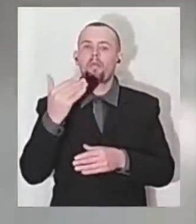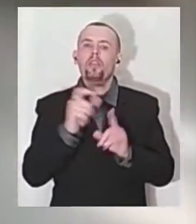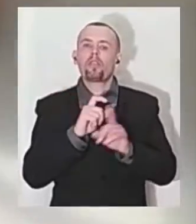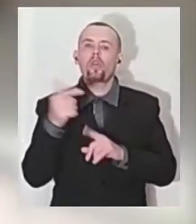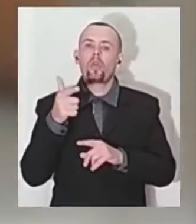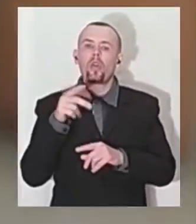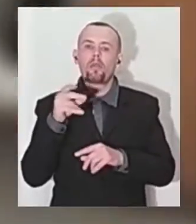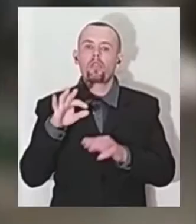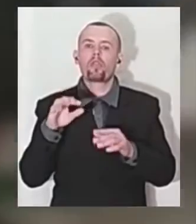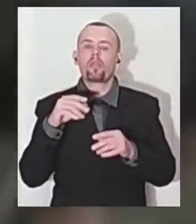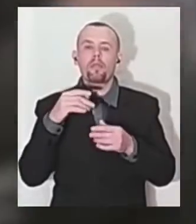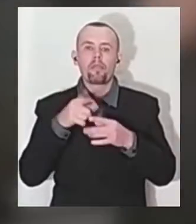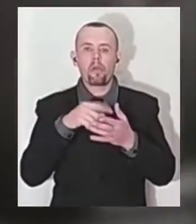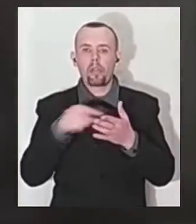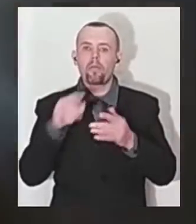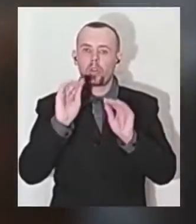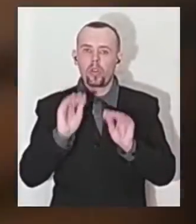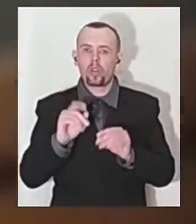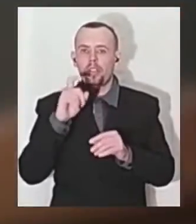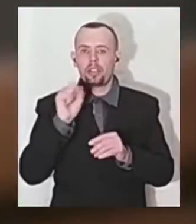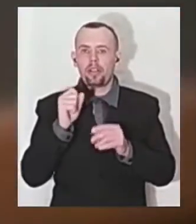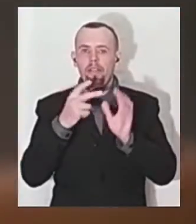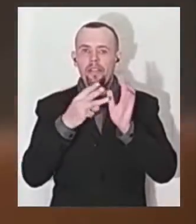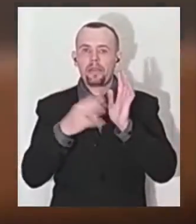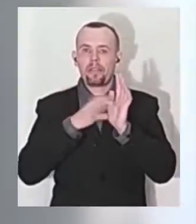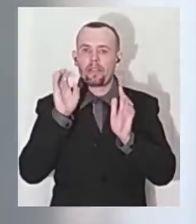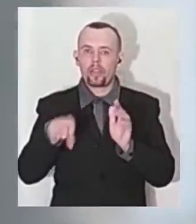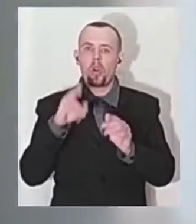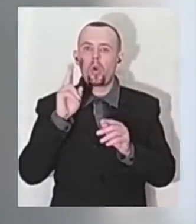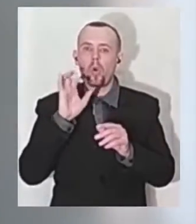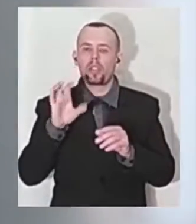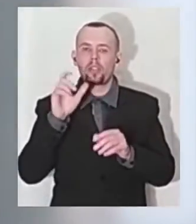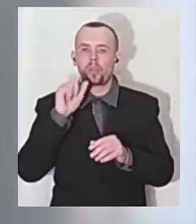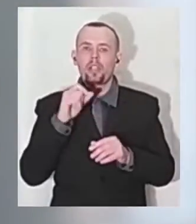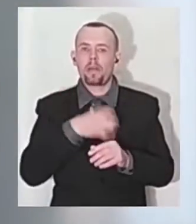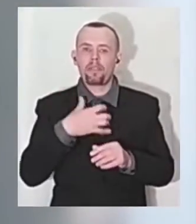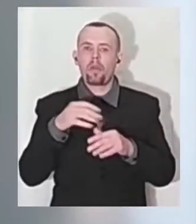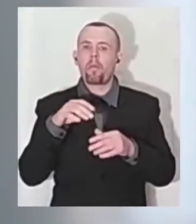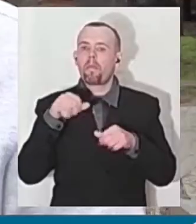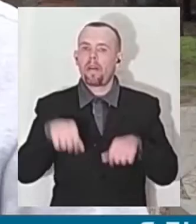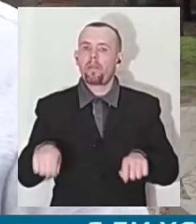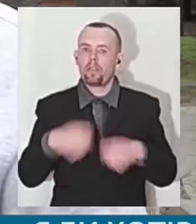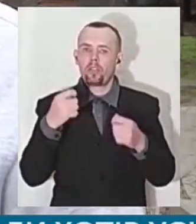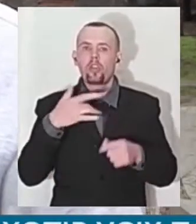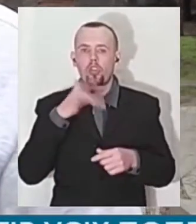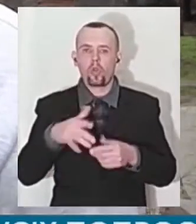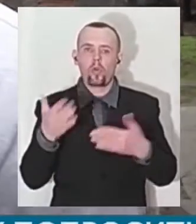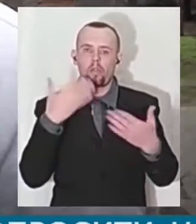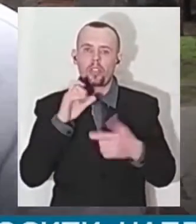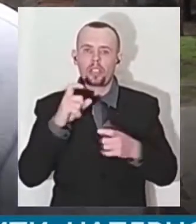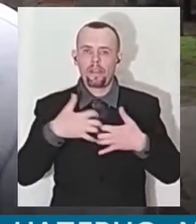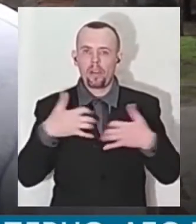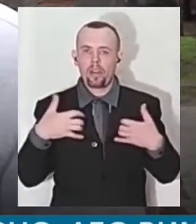порушникам виписали протоколи за 89-ю статтею Кодексу України з адміністративних правопорушень – жорстоке поводження з тваринами. Я би хотів